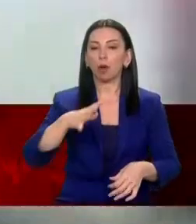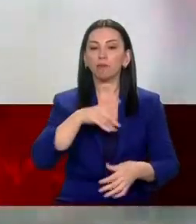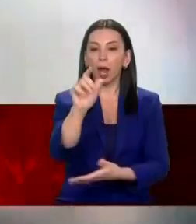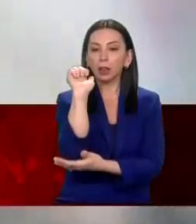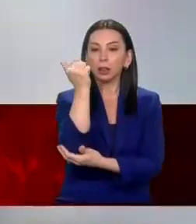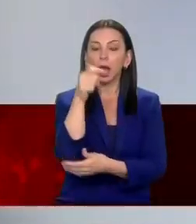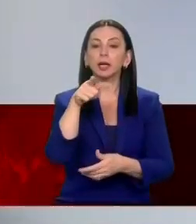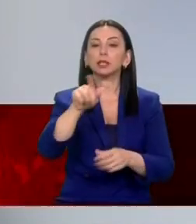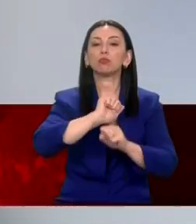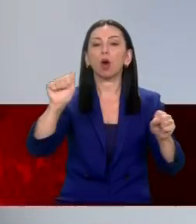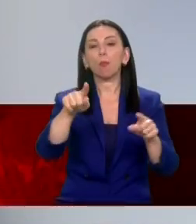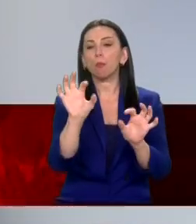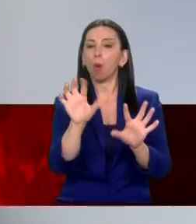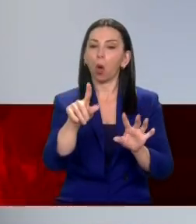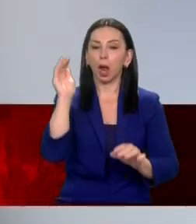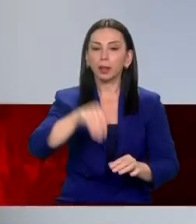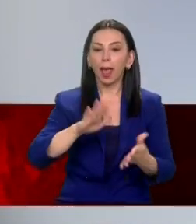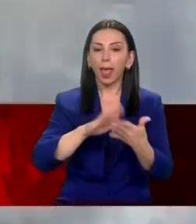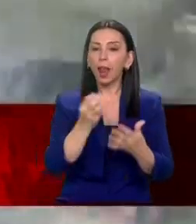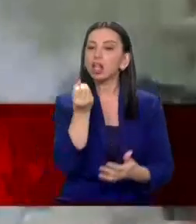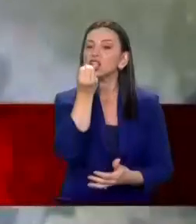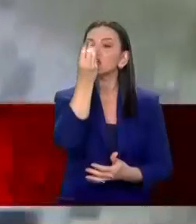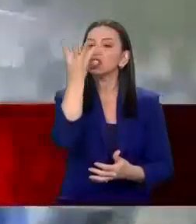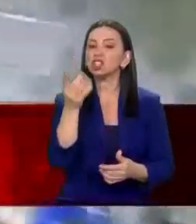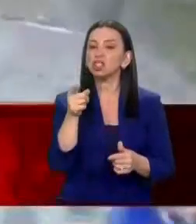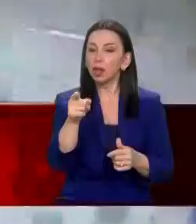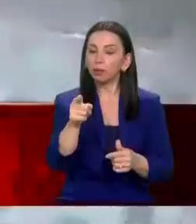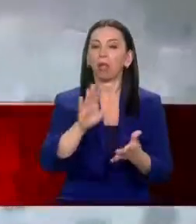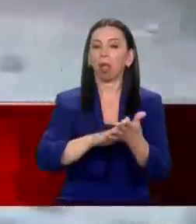İstiklal bombacısı böyle geldi, elinde güllerle böyle kaçtı.